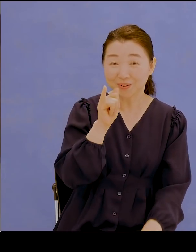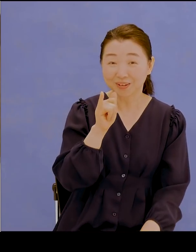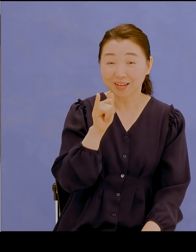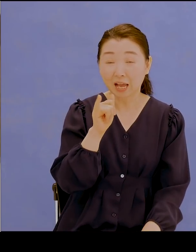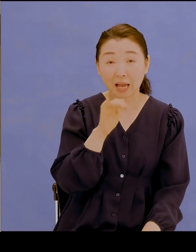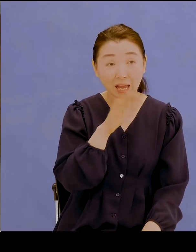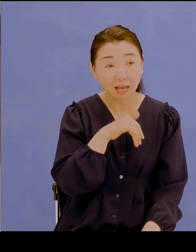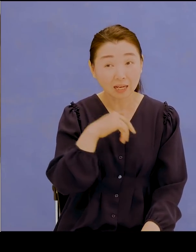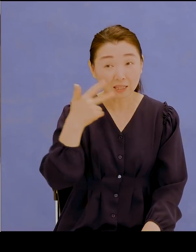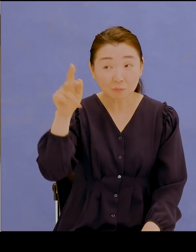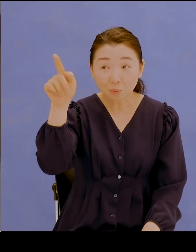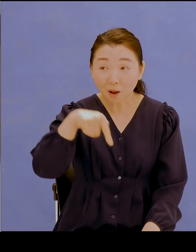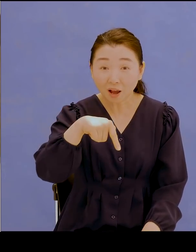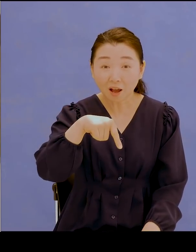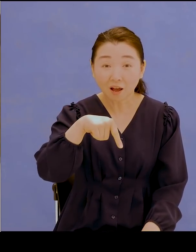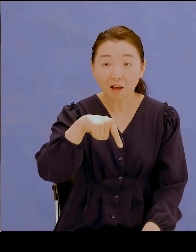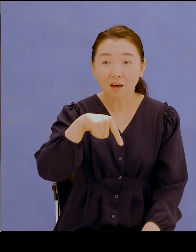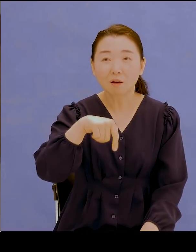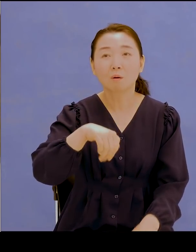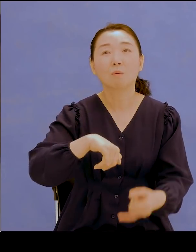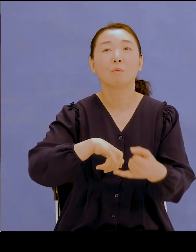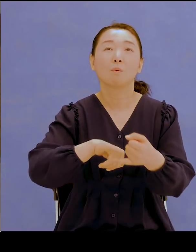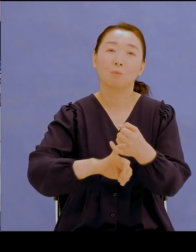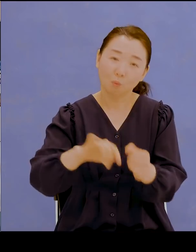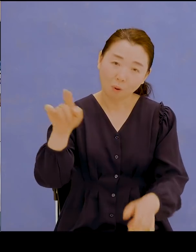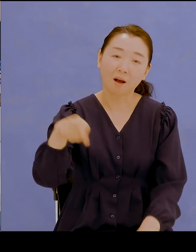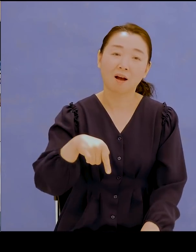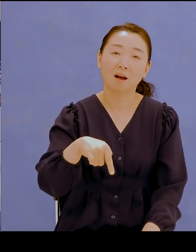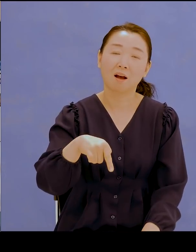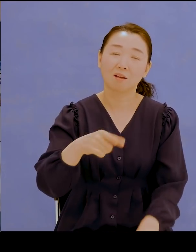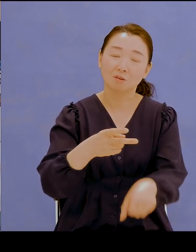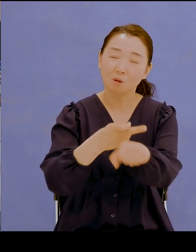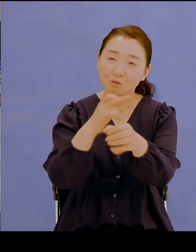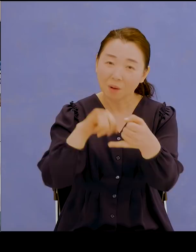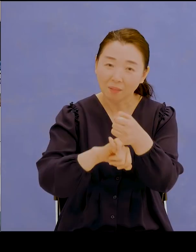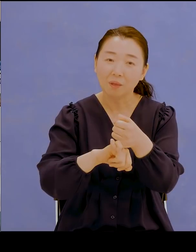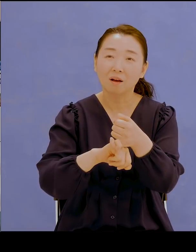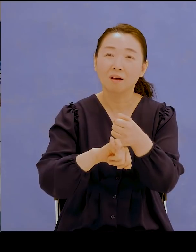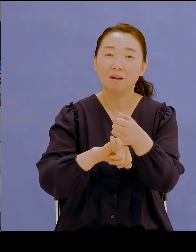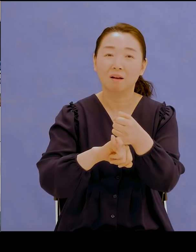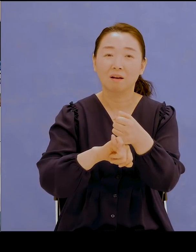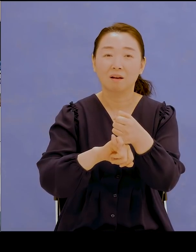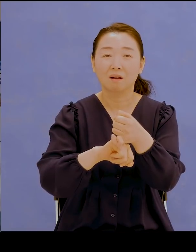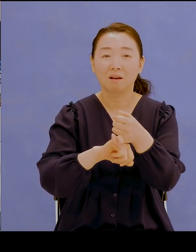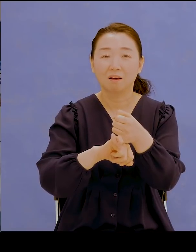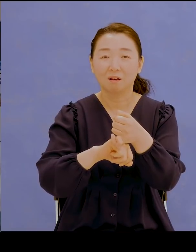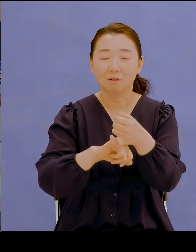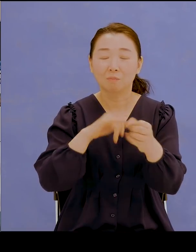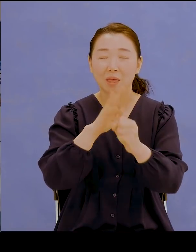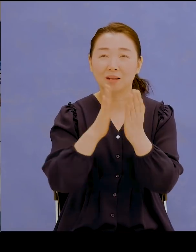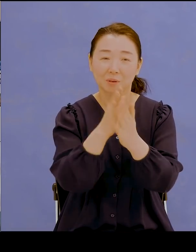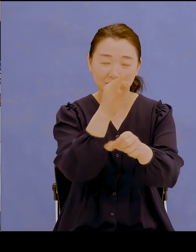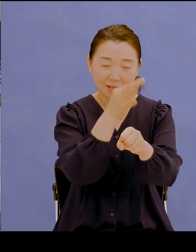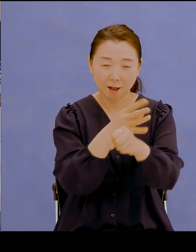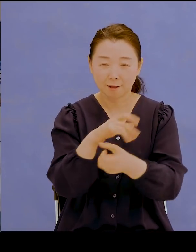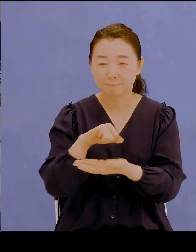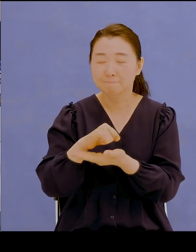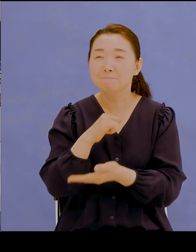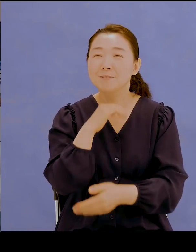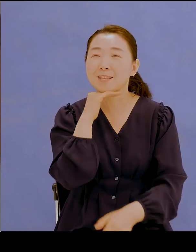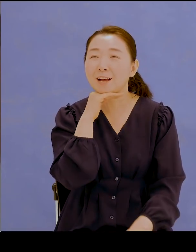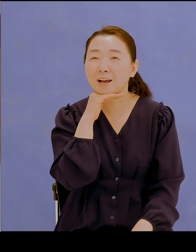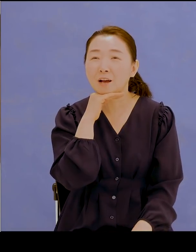어머나. 그래요? 그러면 다음 주에 오실래요? 그러면 여지없이 뭐 12시에 만나요 하면 거기에 제가 성경책 사가지고 이렇게